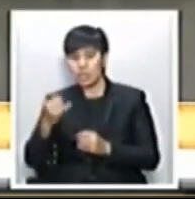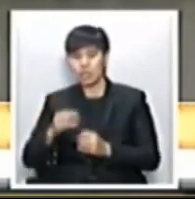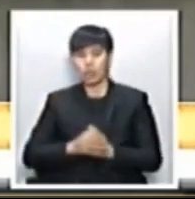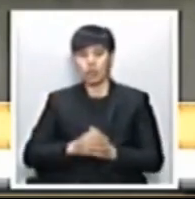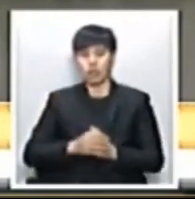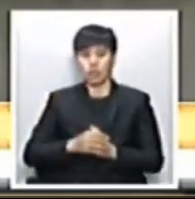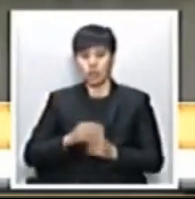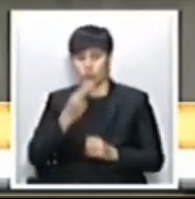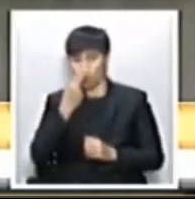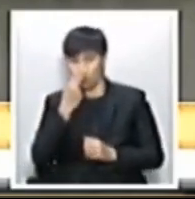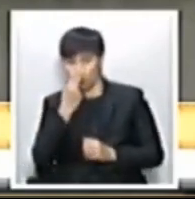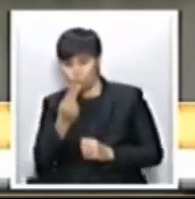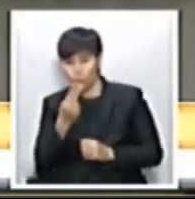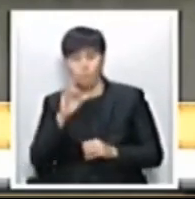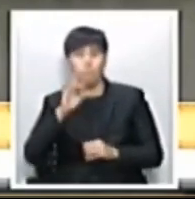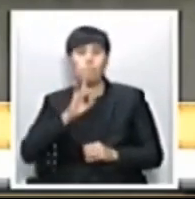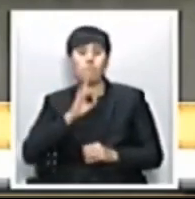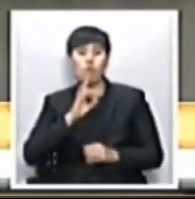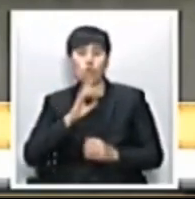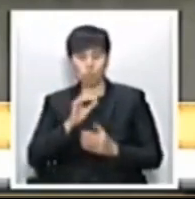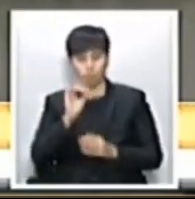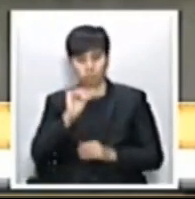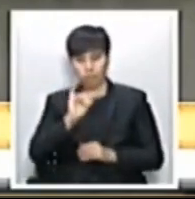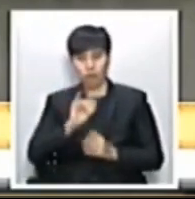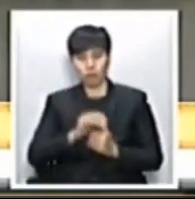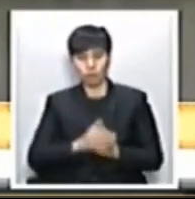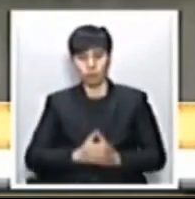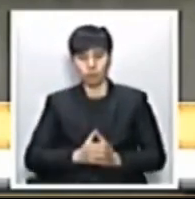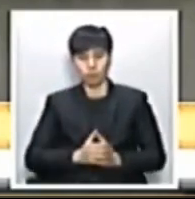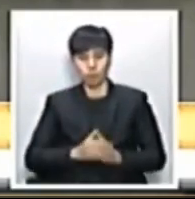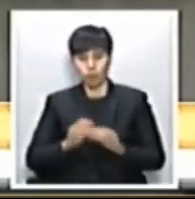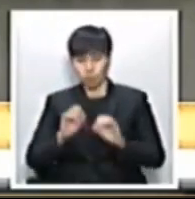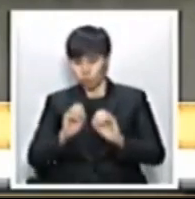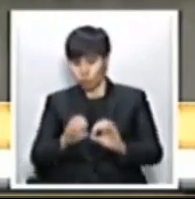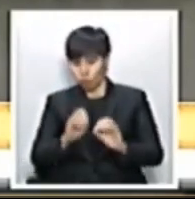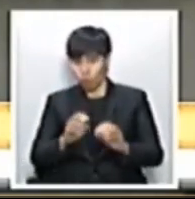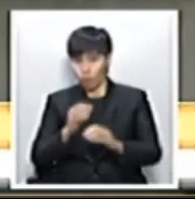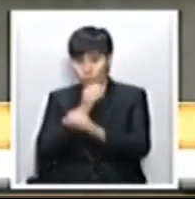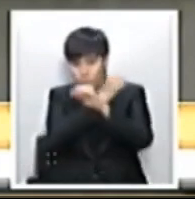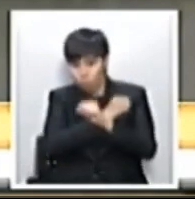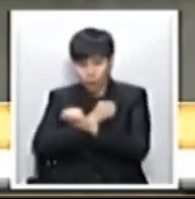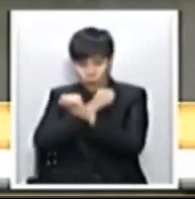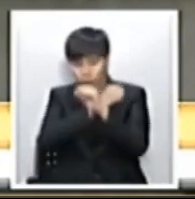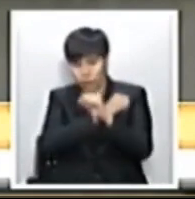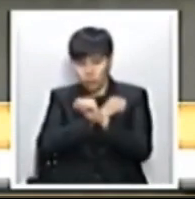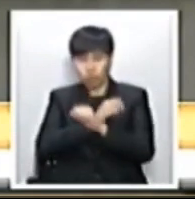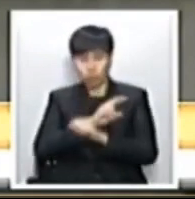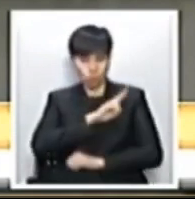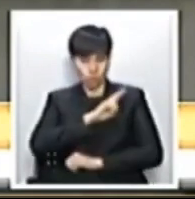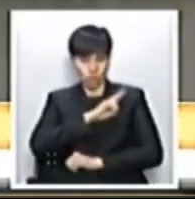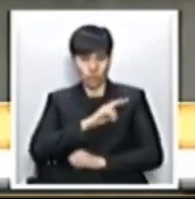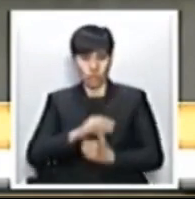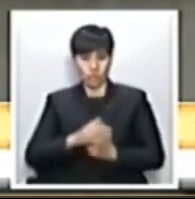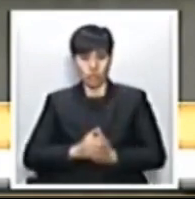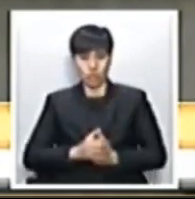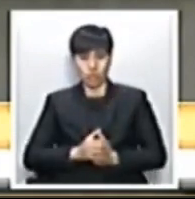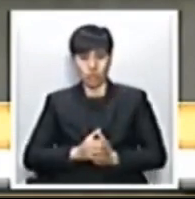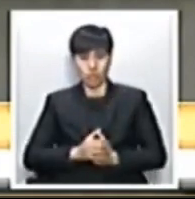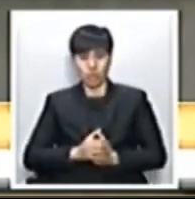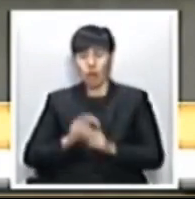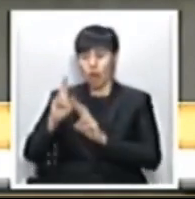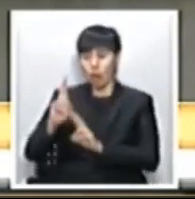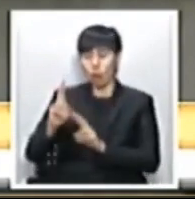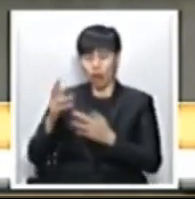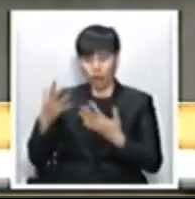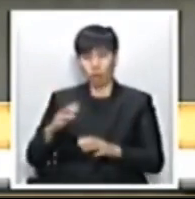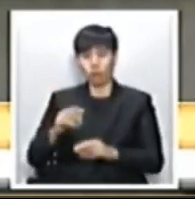กจนเป็นเหตุสู่ความเสี่ยงสอนให้ลูกรู้จักป้องกันตัวเองค่ะท่านประธานไม่เพียงแต่ว่าระมัดระวัง